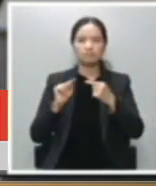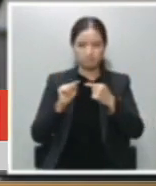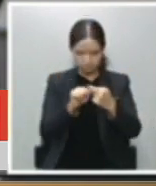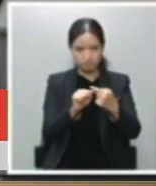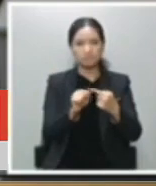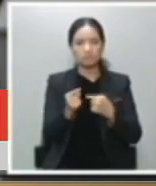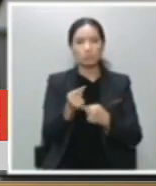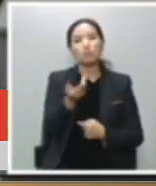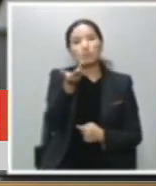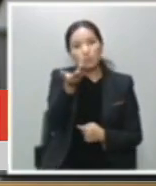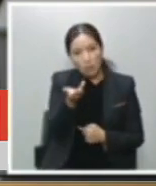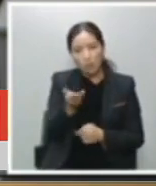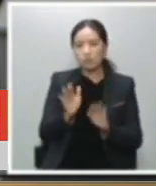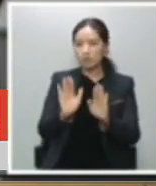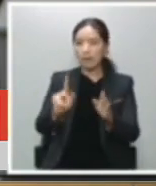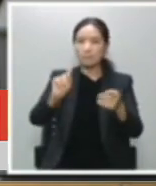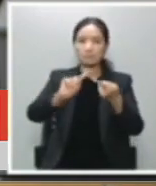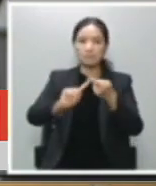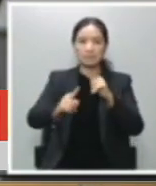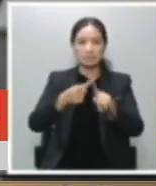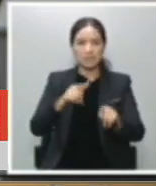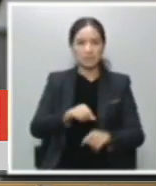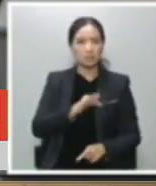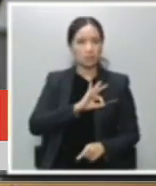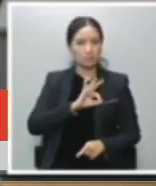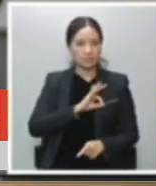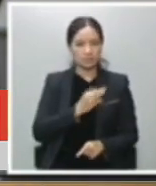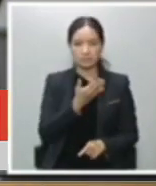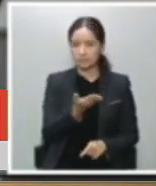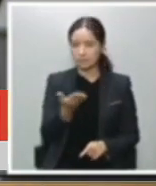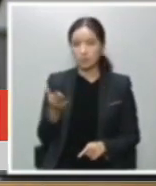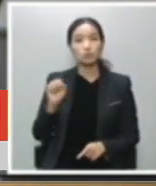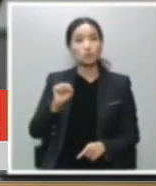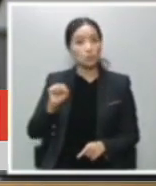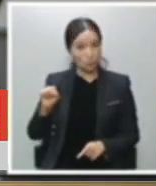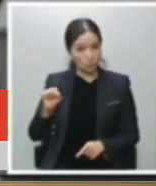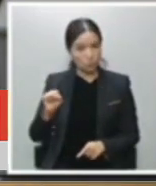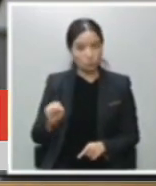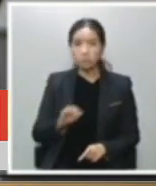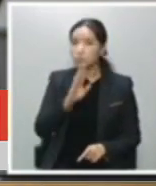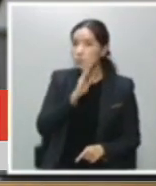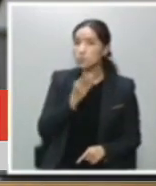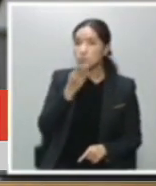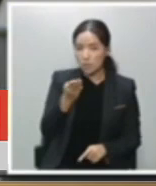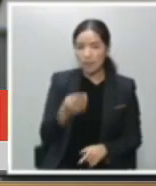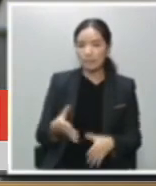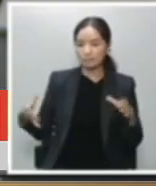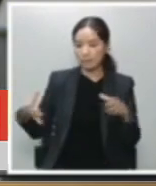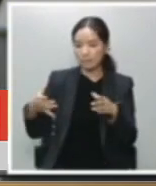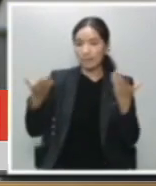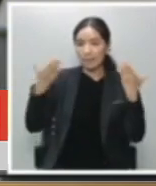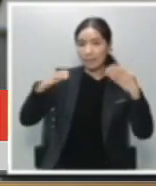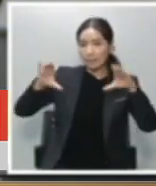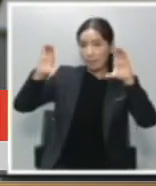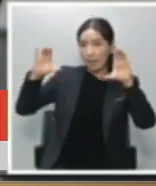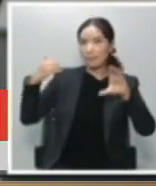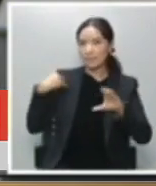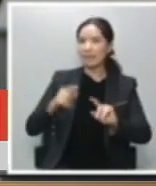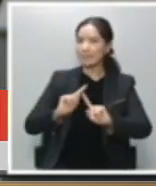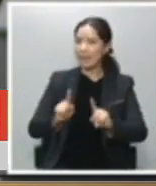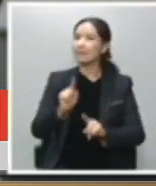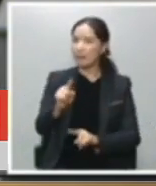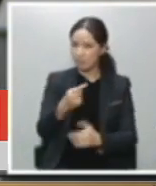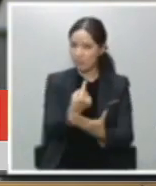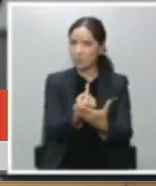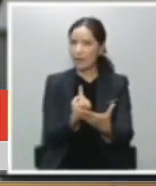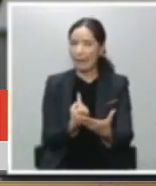และขอฝากเพื่อนสมาชิกสภาผู้แทนราษฎรแม้ท่านจะมีวิปรัฐบาลแต่ท่านเป็นผู้แทนที่ม